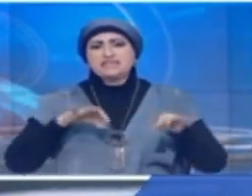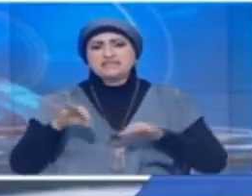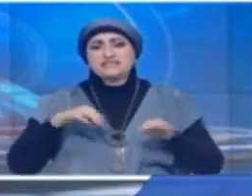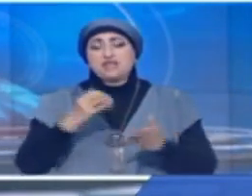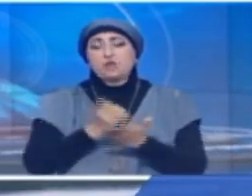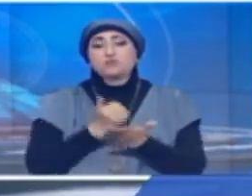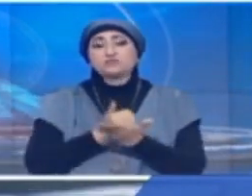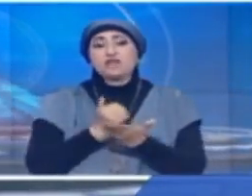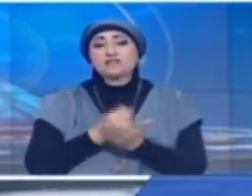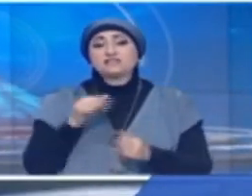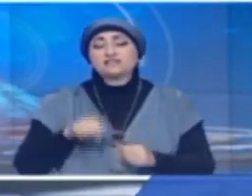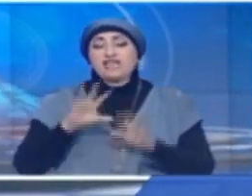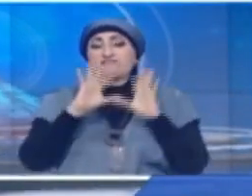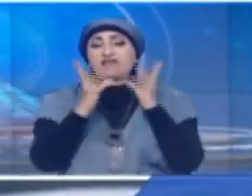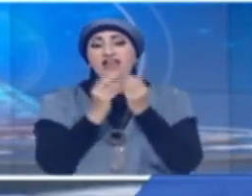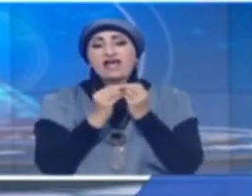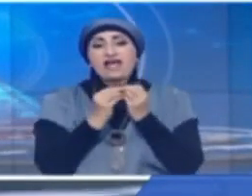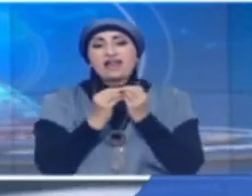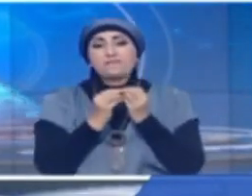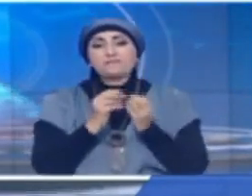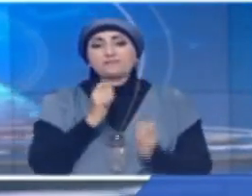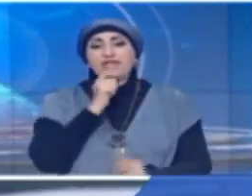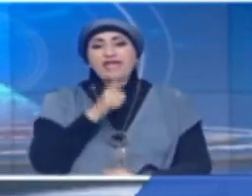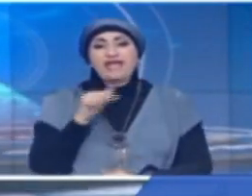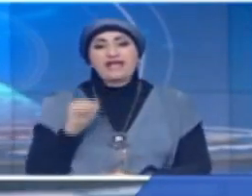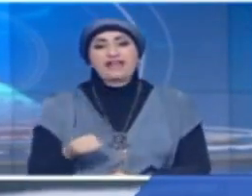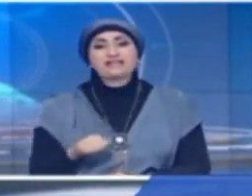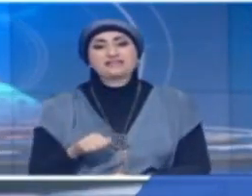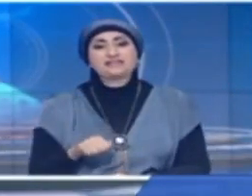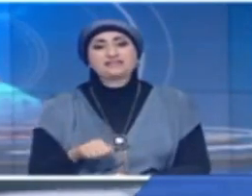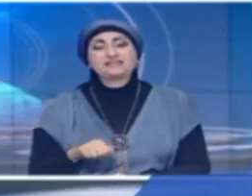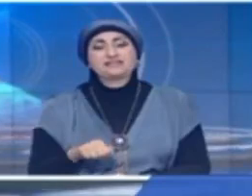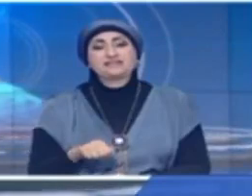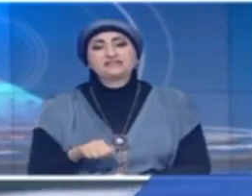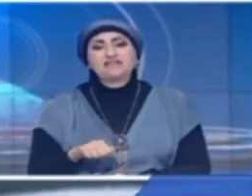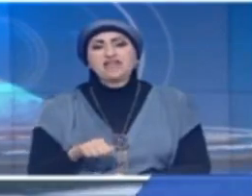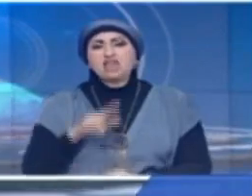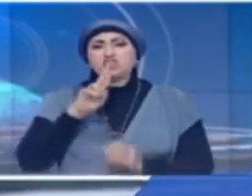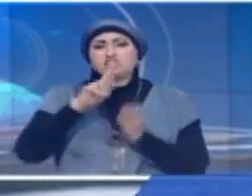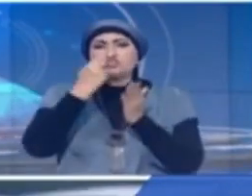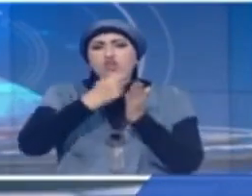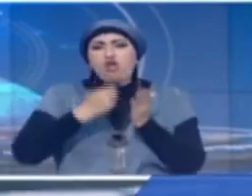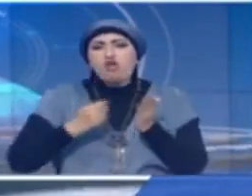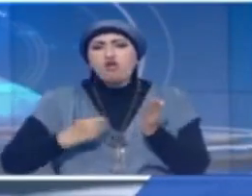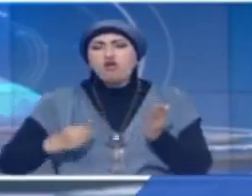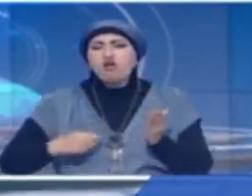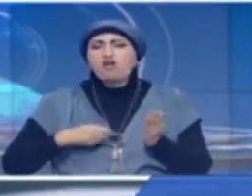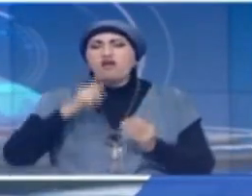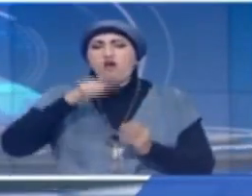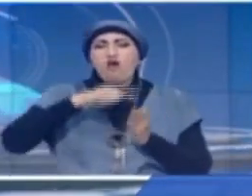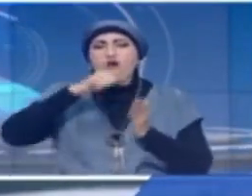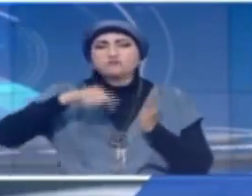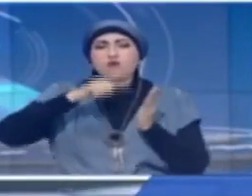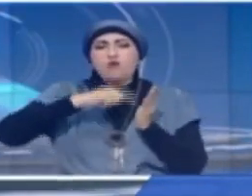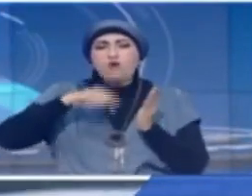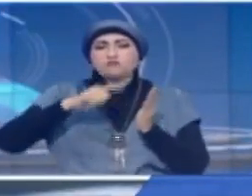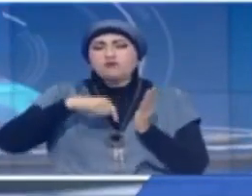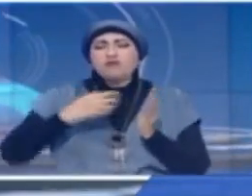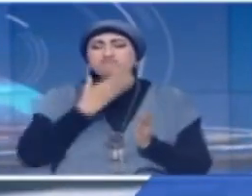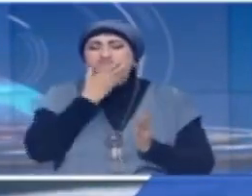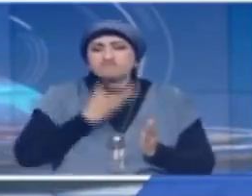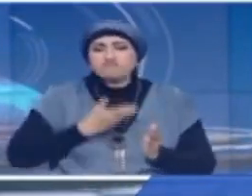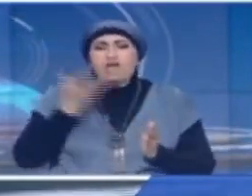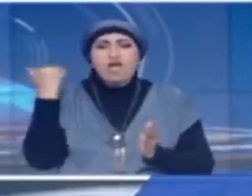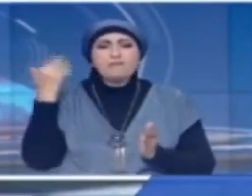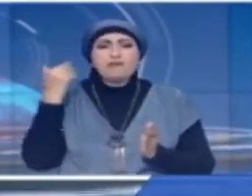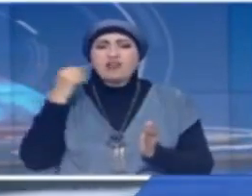والاقتصادية المتخصصة عالميا ذكرت أن يعني تقارير ترصد أخطاء الجماعة الإخوانية